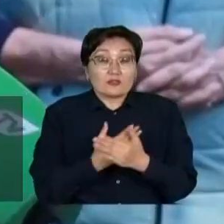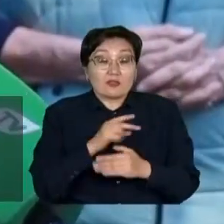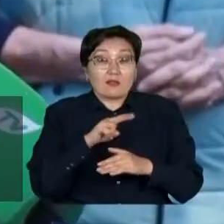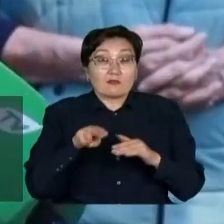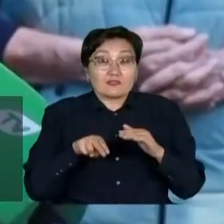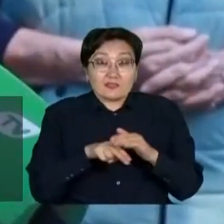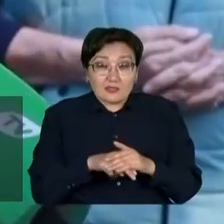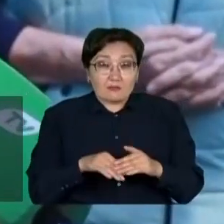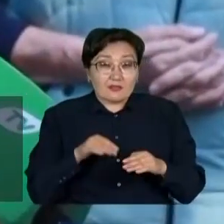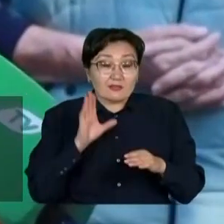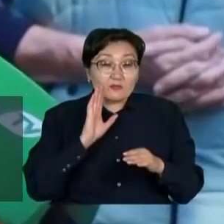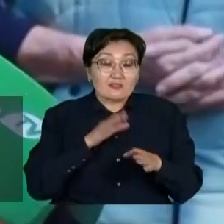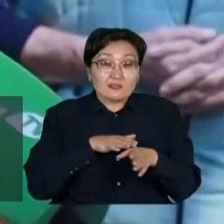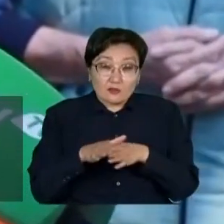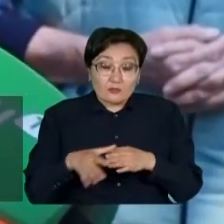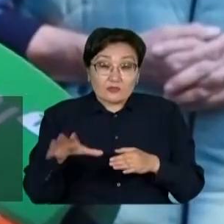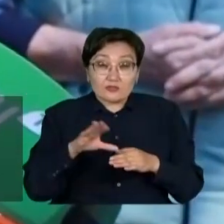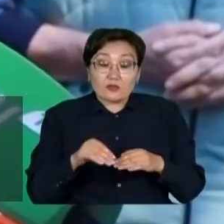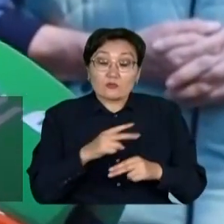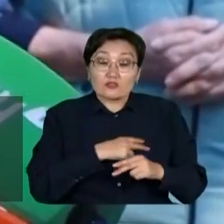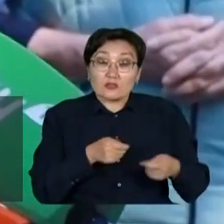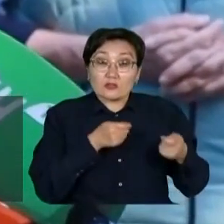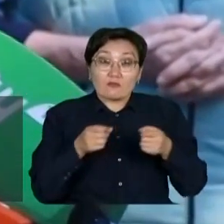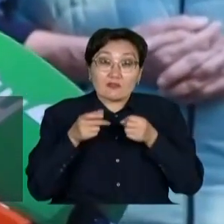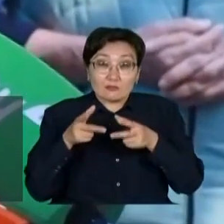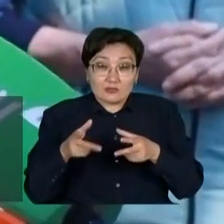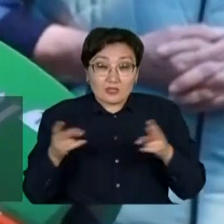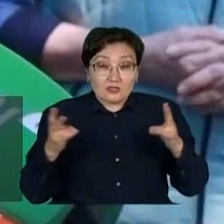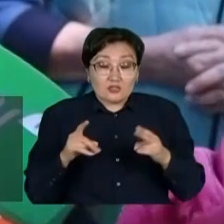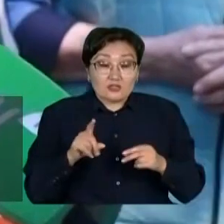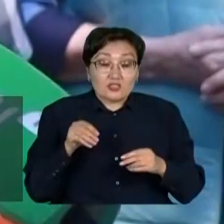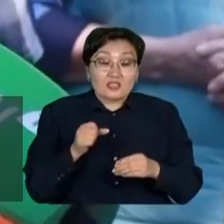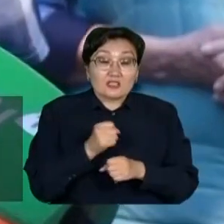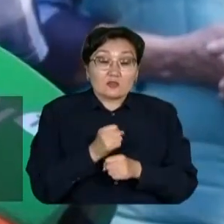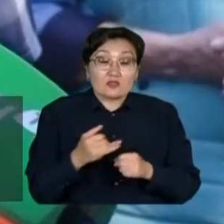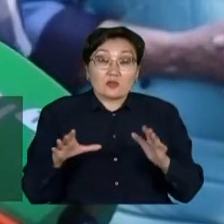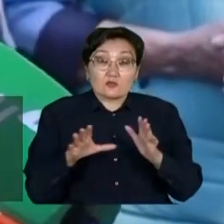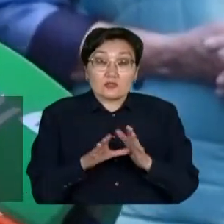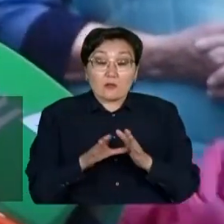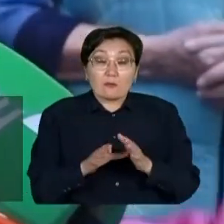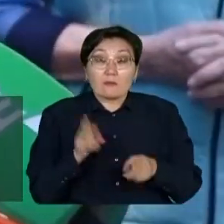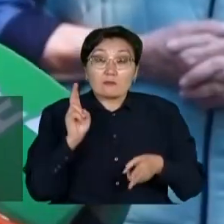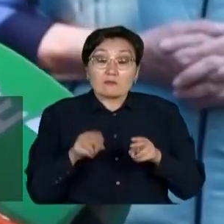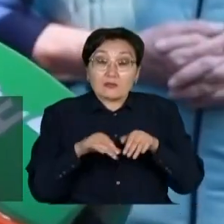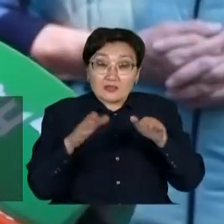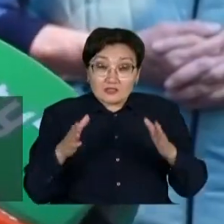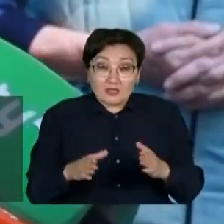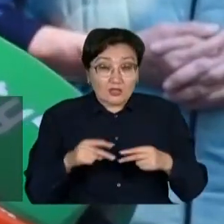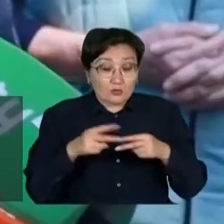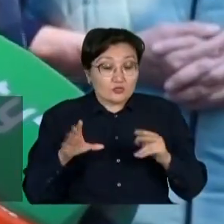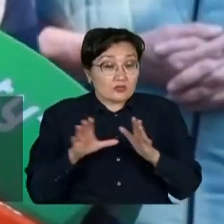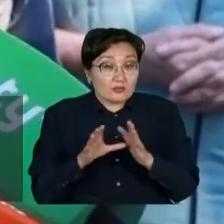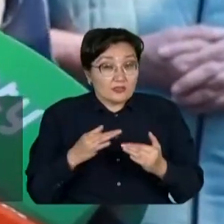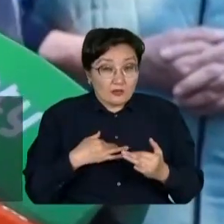затопило. Ну сколько можно? Сейчас с дачи все люди привозят и выбрасывают. Надо же делать. У меня вот электроплита, значит, отключат свет.